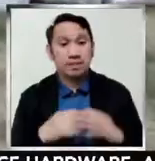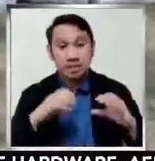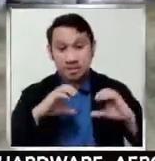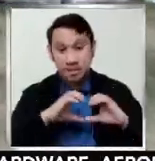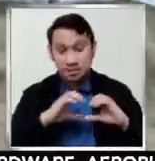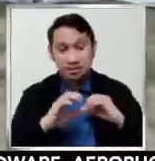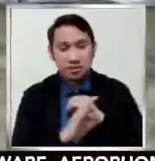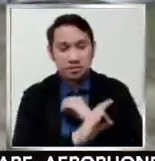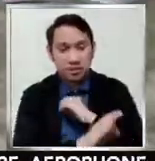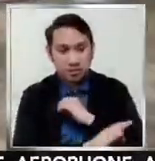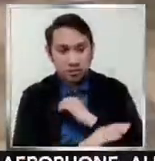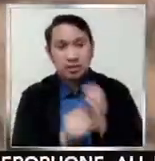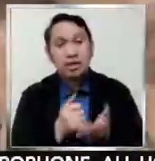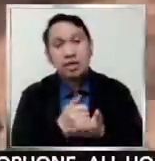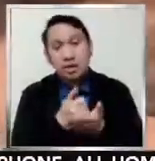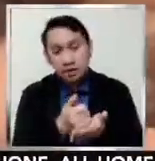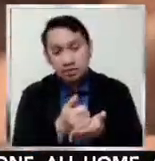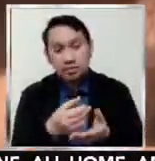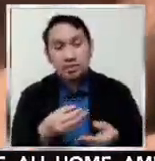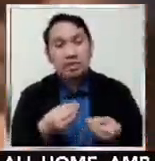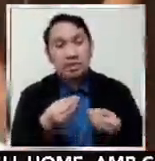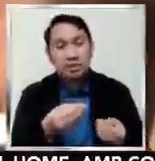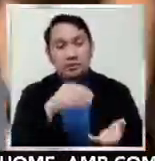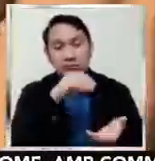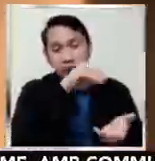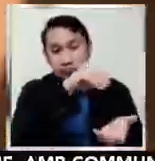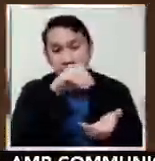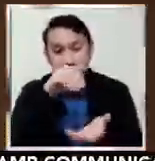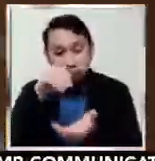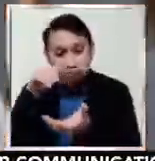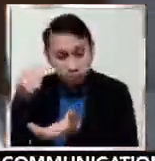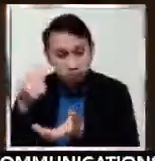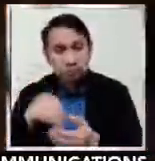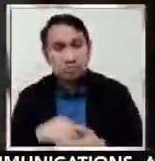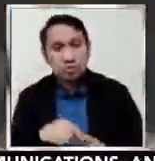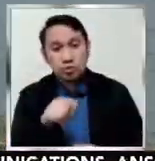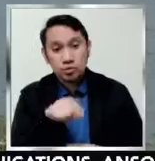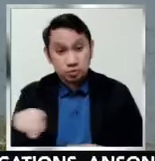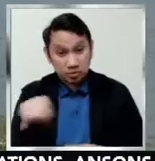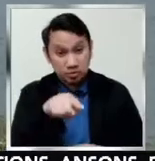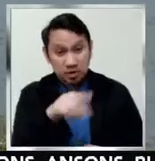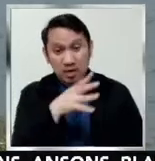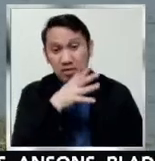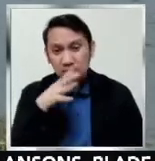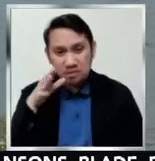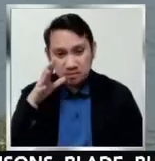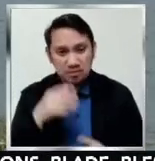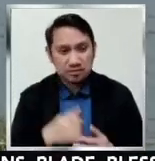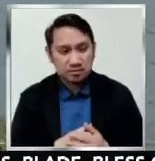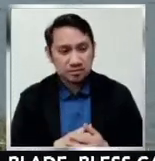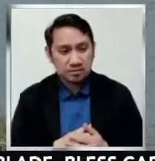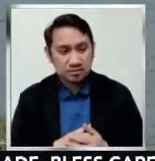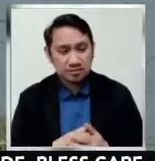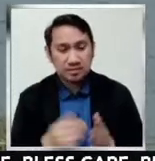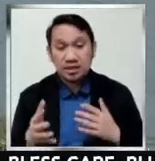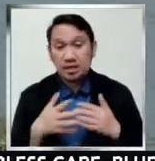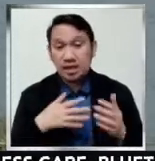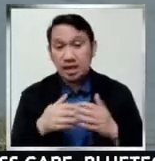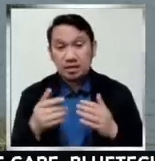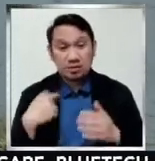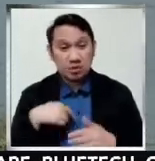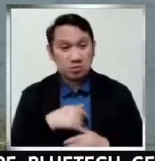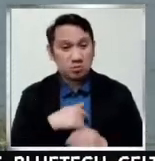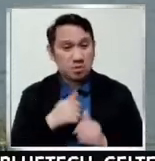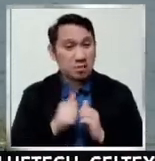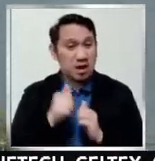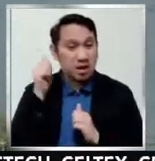goods, sabon panlaba at hygiene kits sa ilang mga magsasaka sa Cagayan. Kahit malayo sa amin, at nadalatan